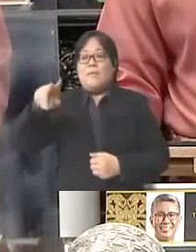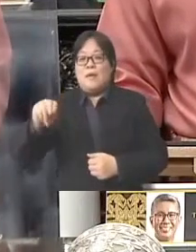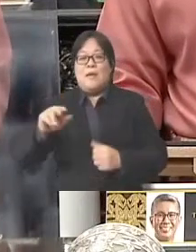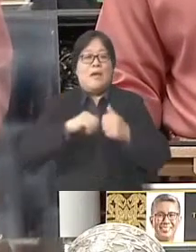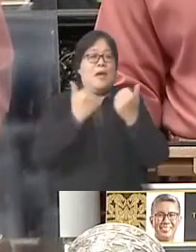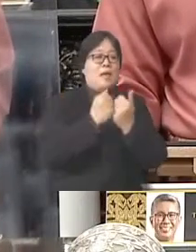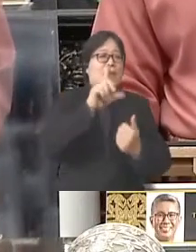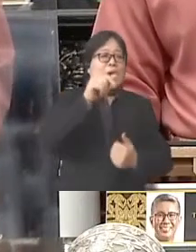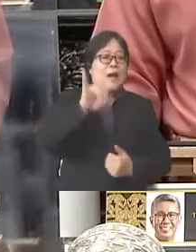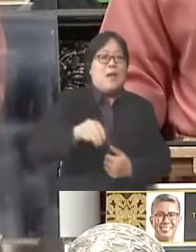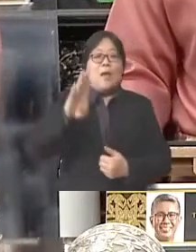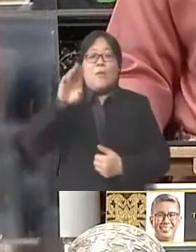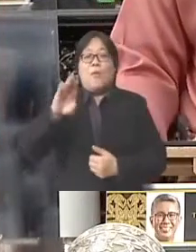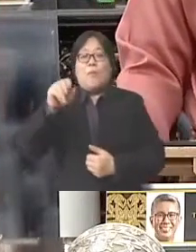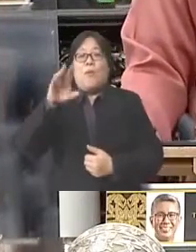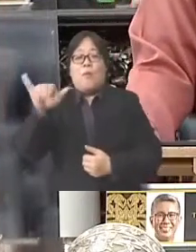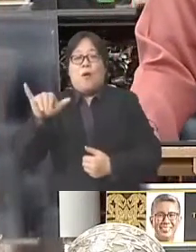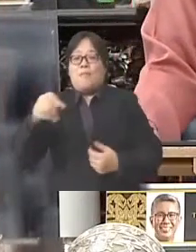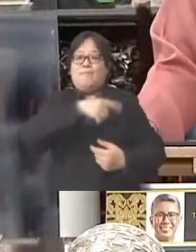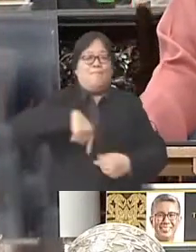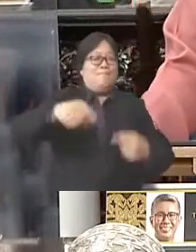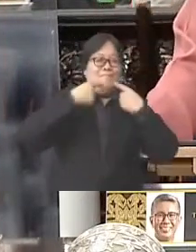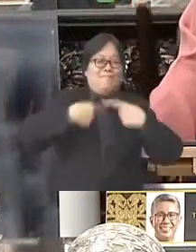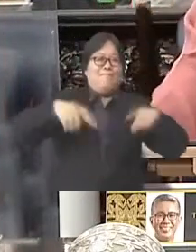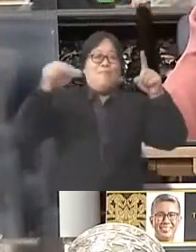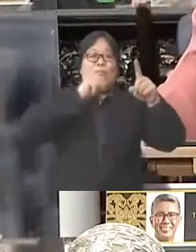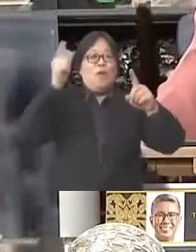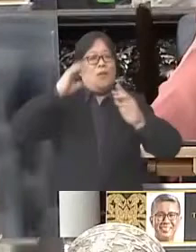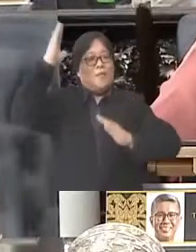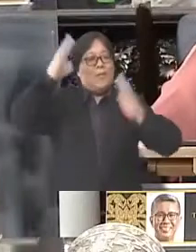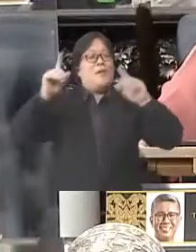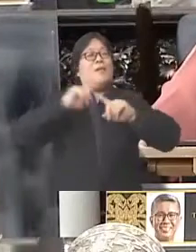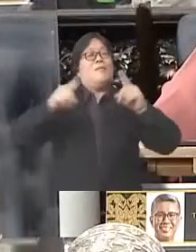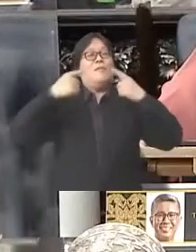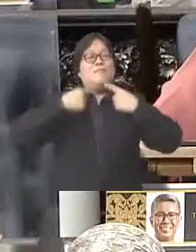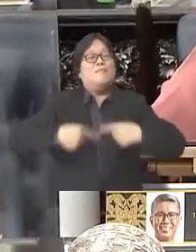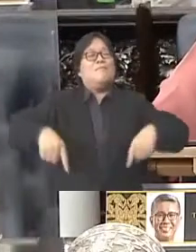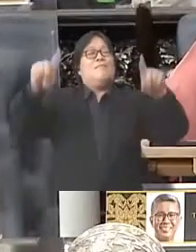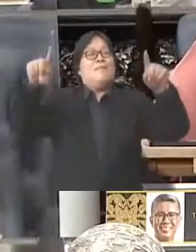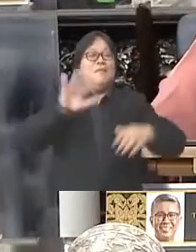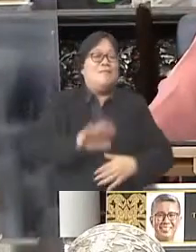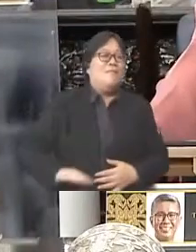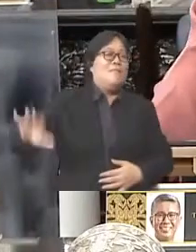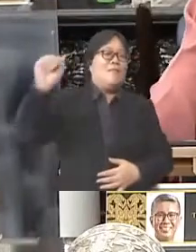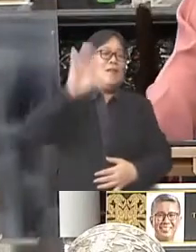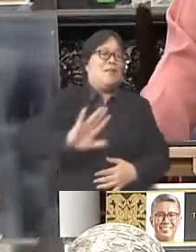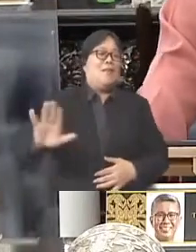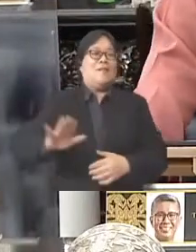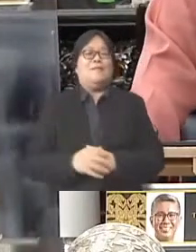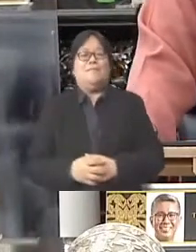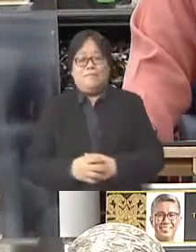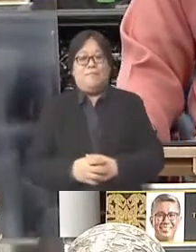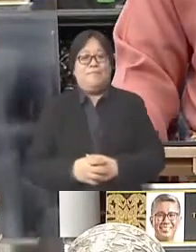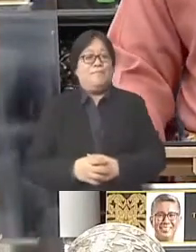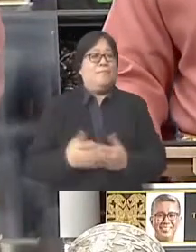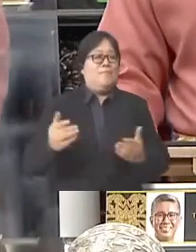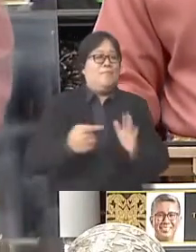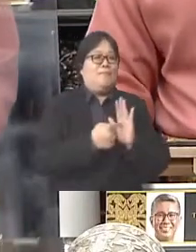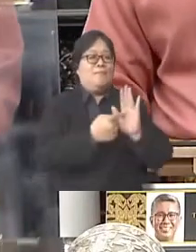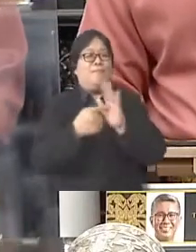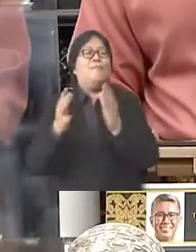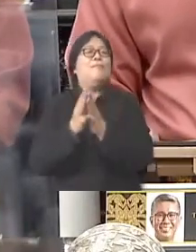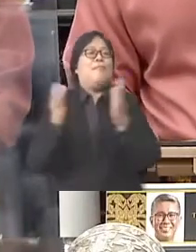Ejen Ali dan BoBoiBoy terkenal Bukan saja di negara kita tetapi tersohor serantau Asia Tenggara bagi